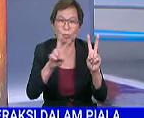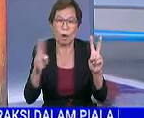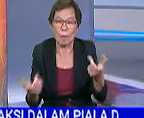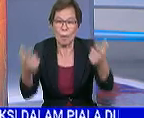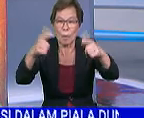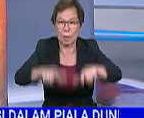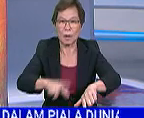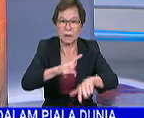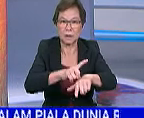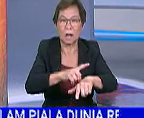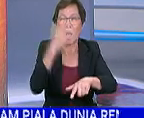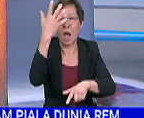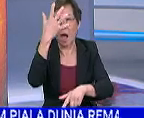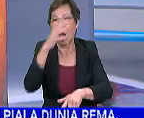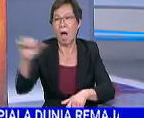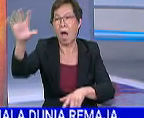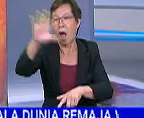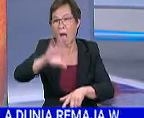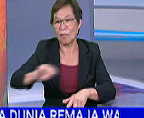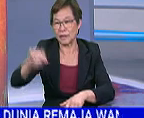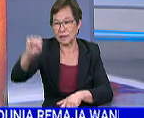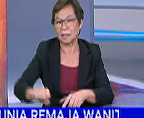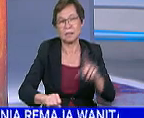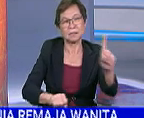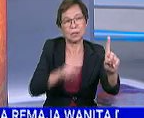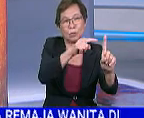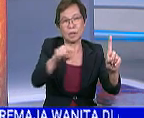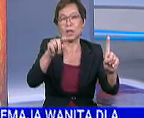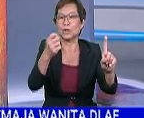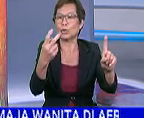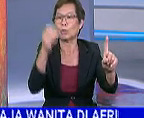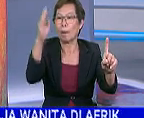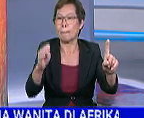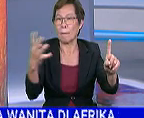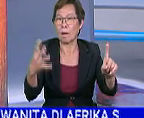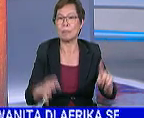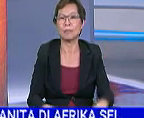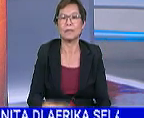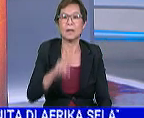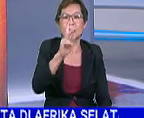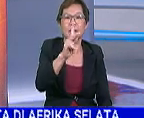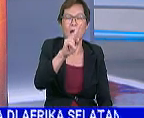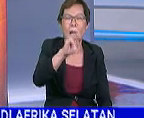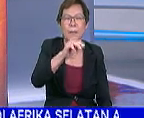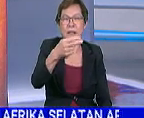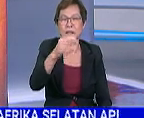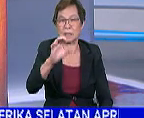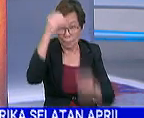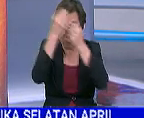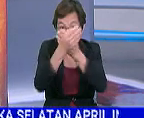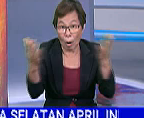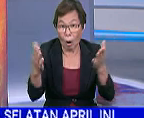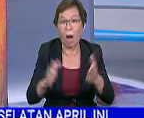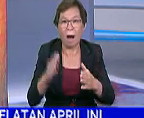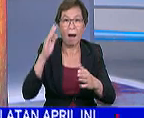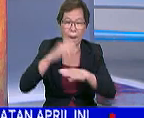di porchestroum Afrika Selatan dari sat hingga 12 April depan konfederasi hoki Malaysia mhc memaklumkan